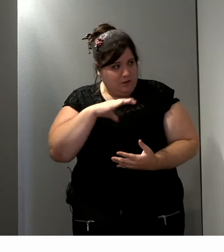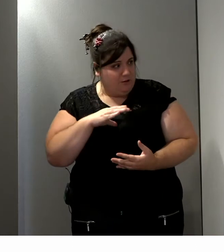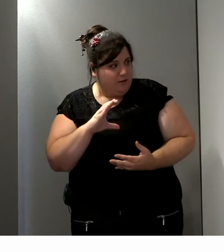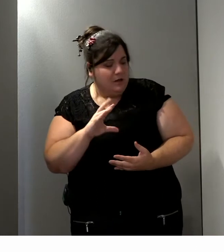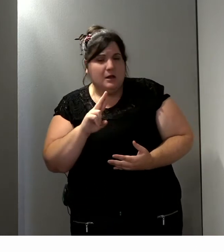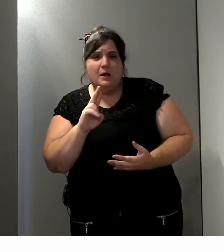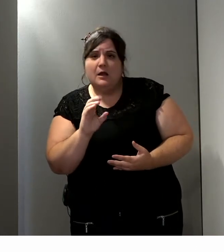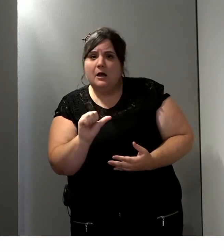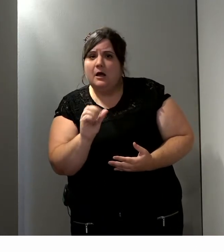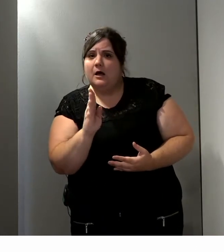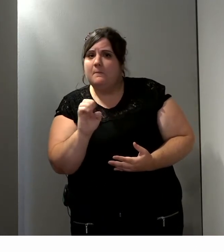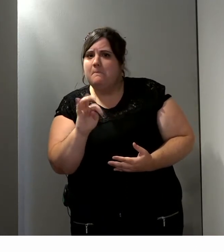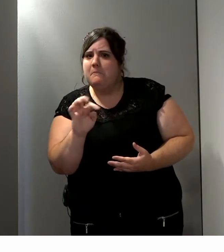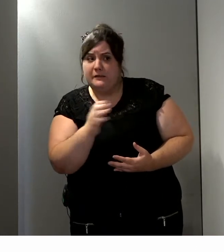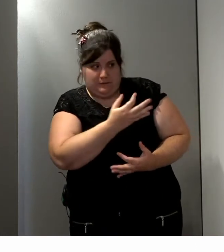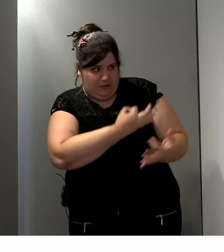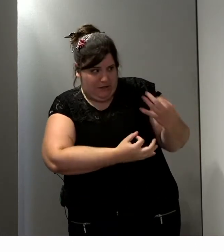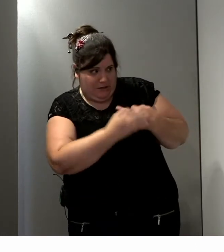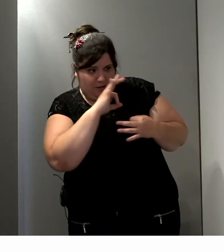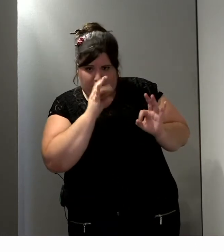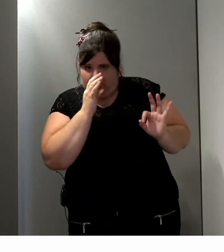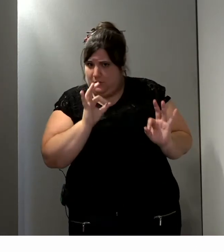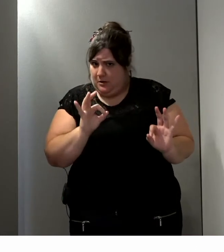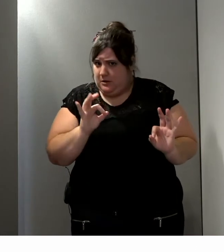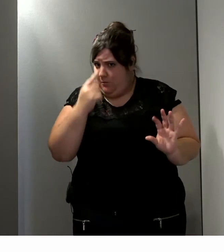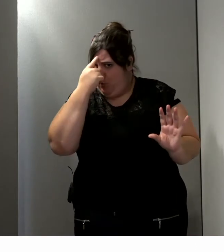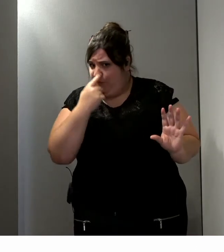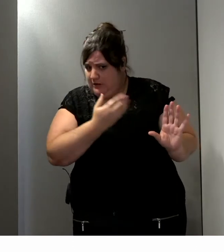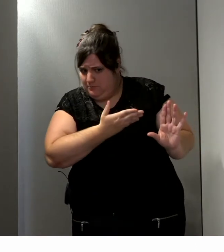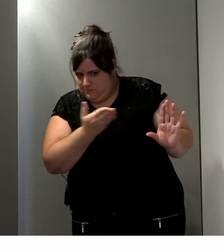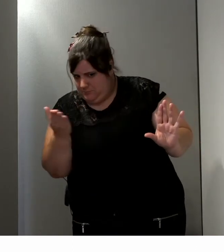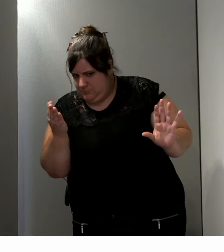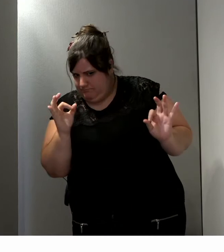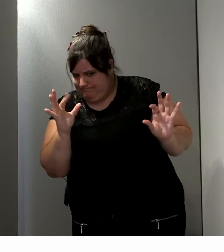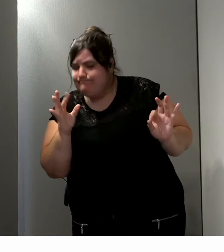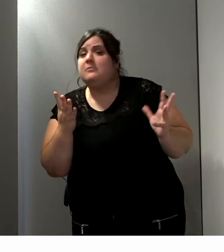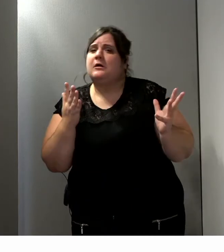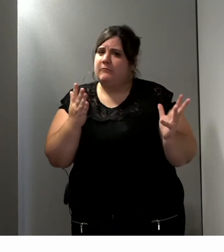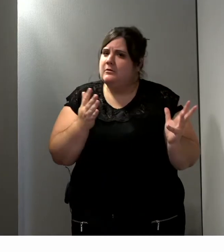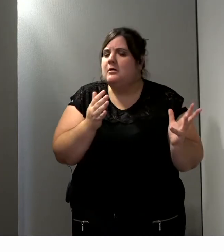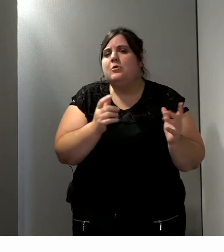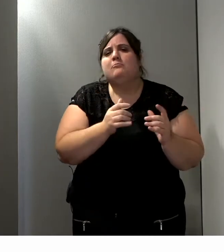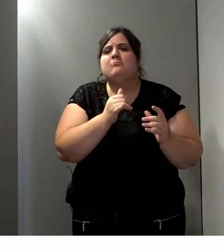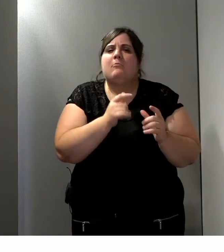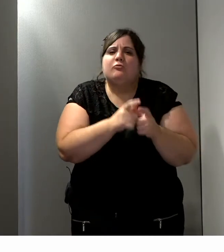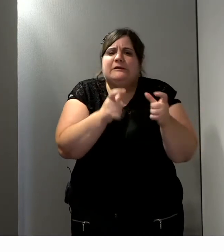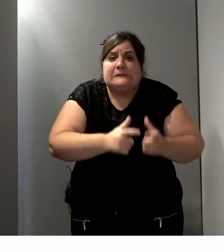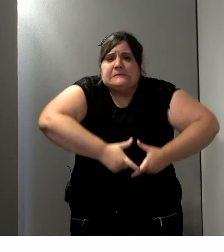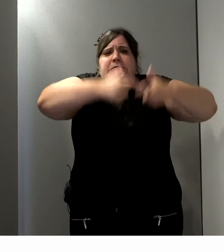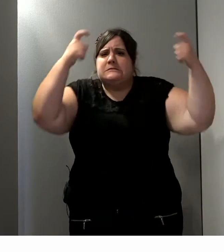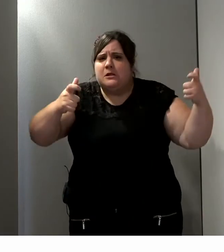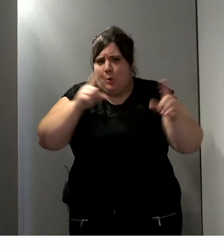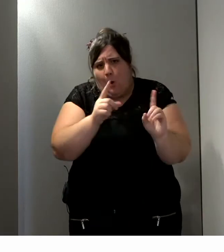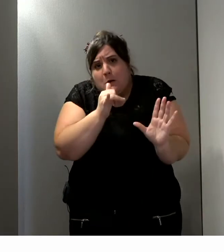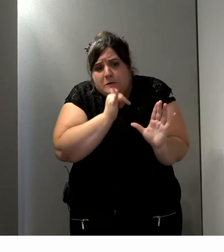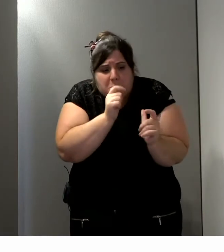plutôt très majoritairement des petits projets avec des plans de financement qui sont effectivement assez modestes et où